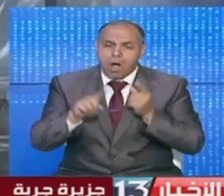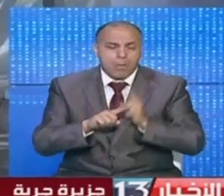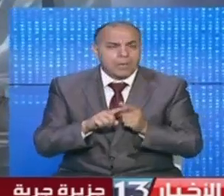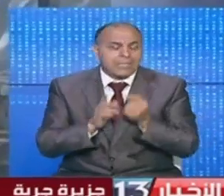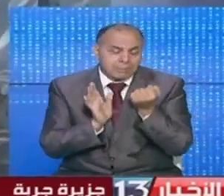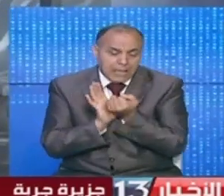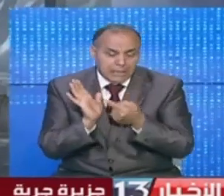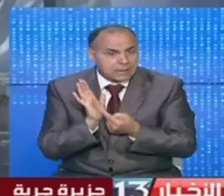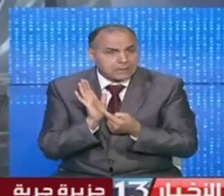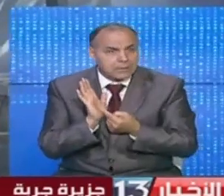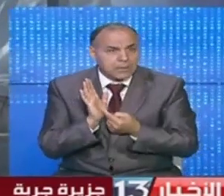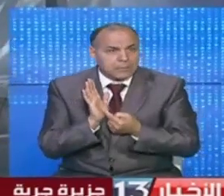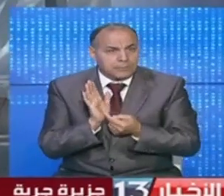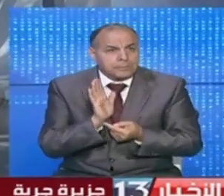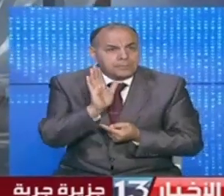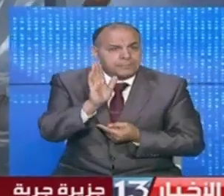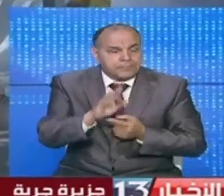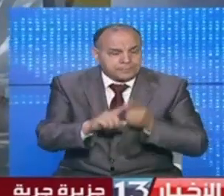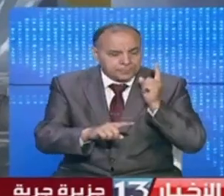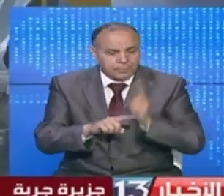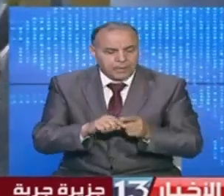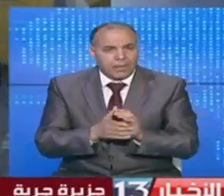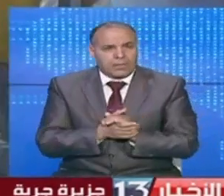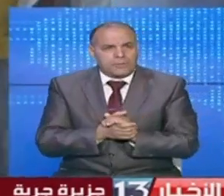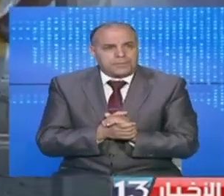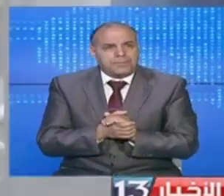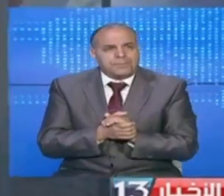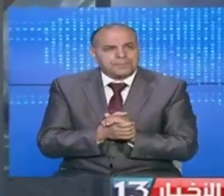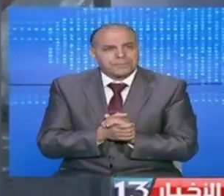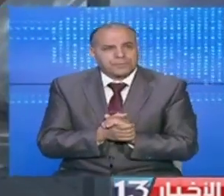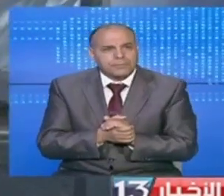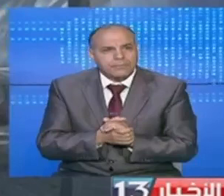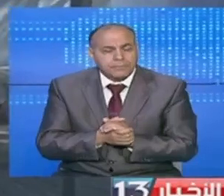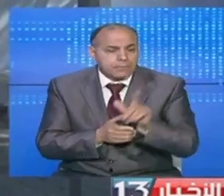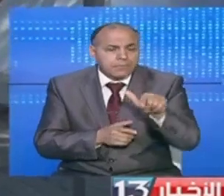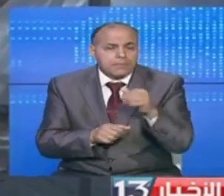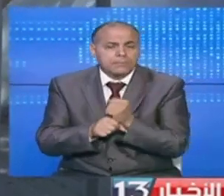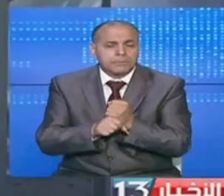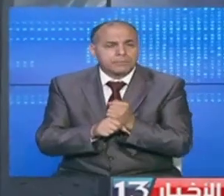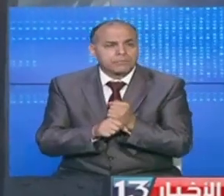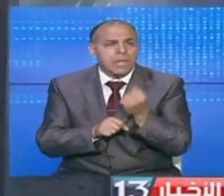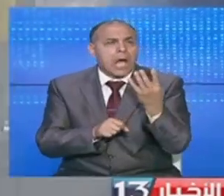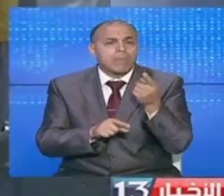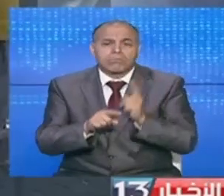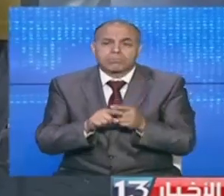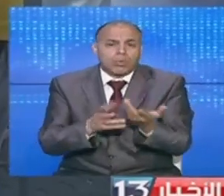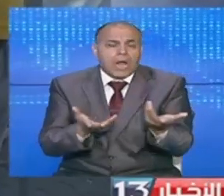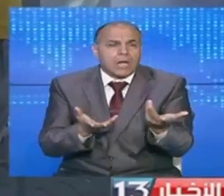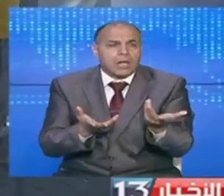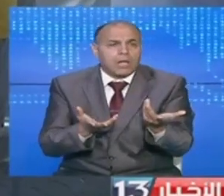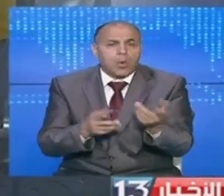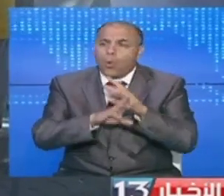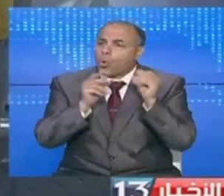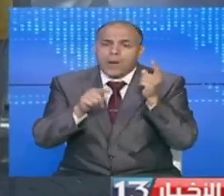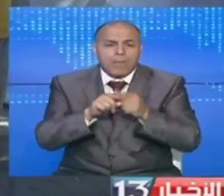ترخيص، وتجي باش تخرج في القنطرة قال لك ما هناش، ولي ما يعطيش الترخيص، خلي الناس تخدم. قلت باربع بلايص موافقين، افتح للناس